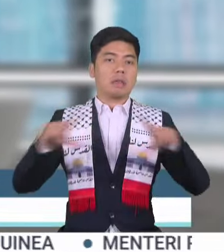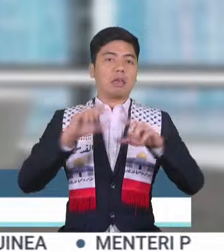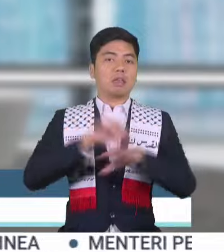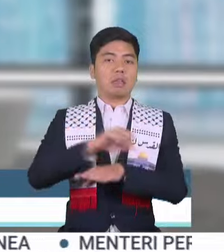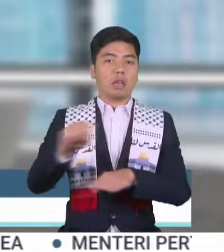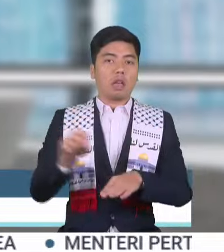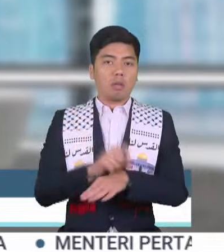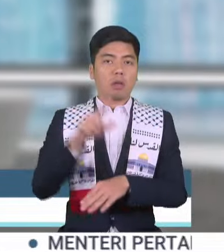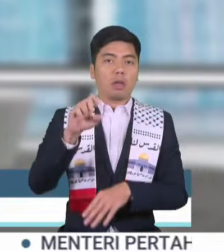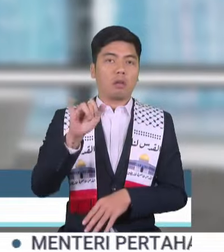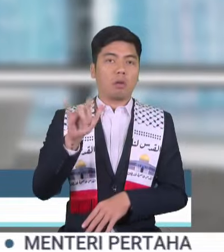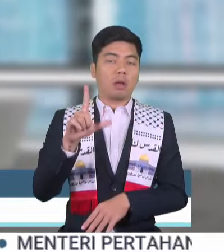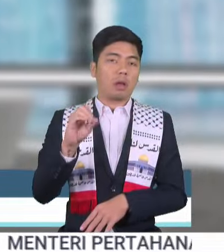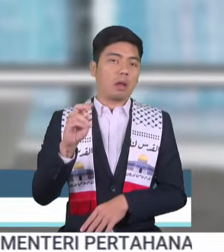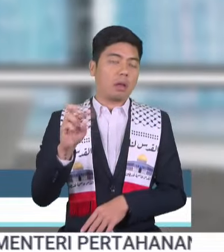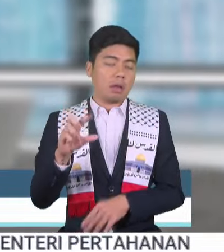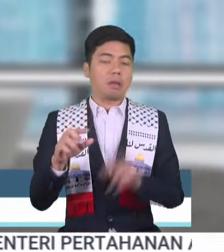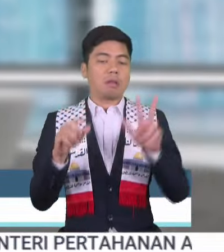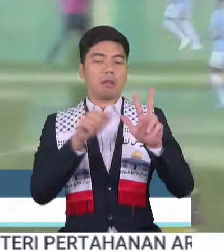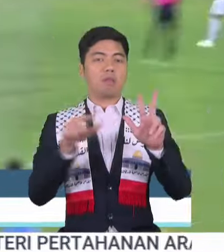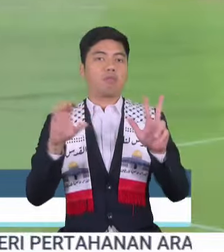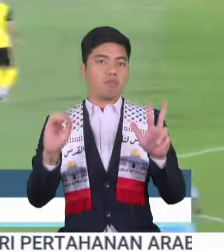International FC 3-0 malam tadi.